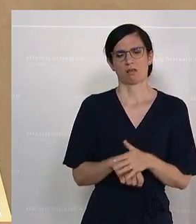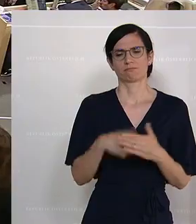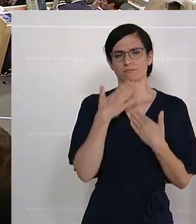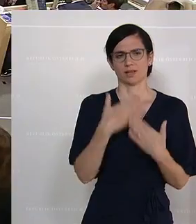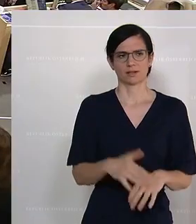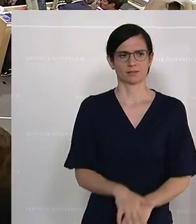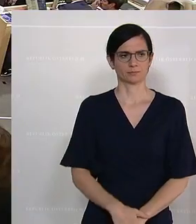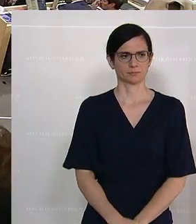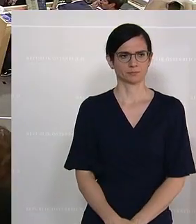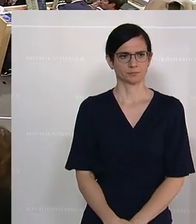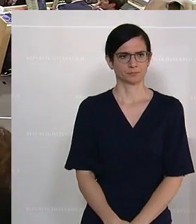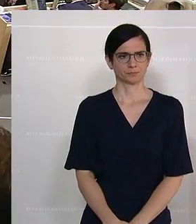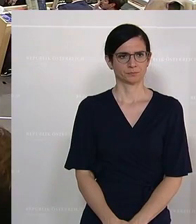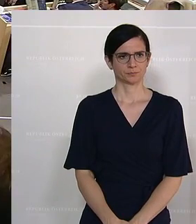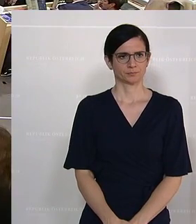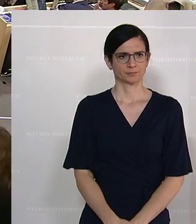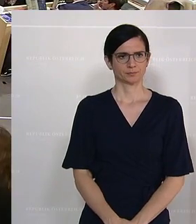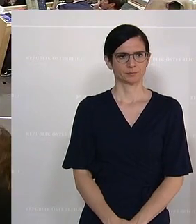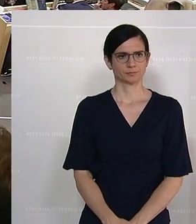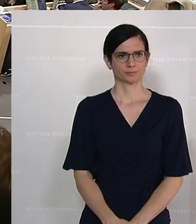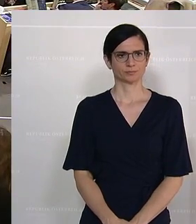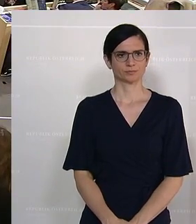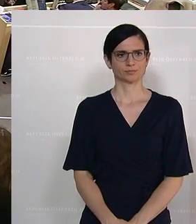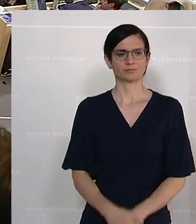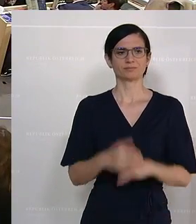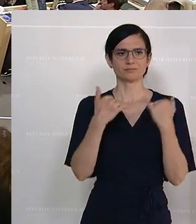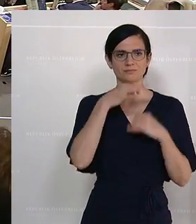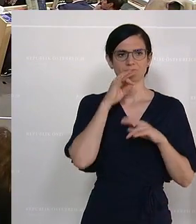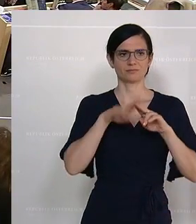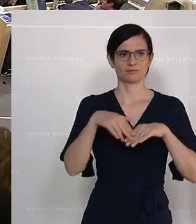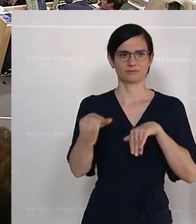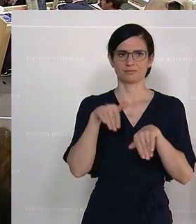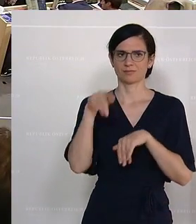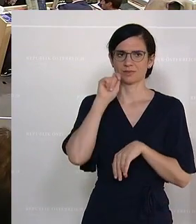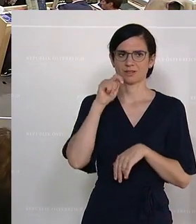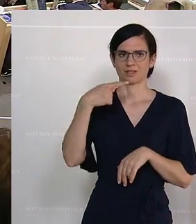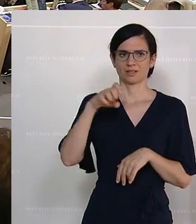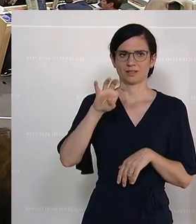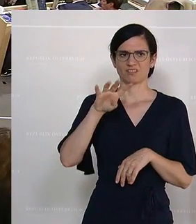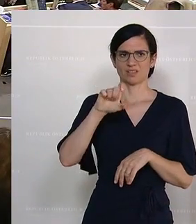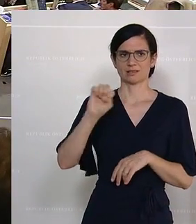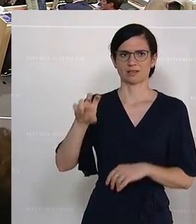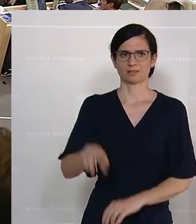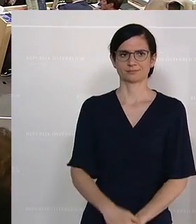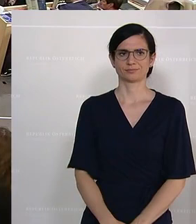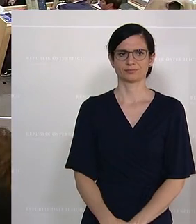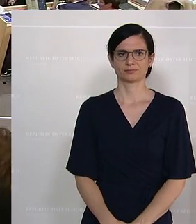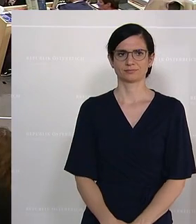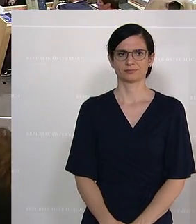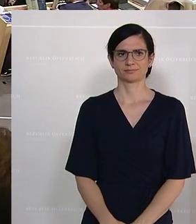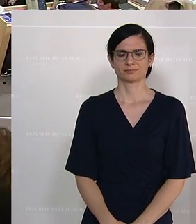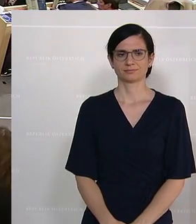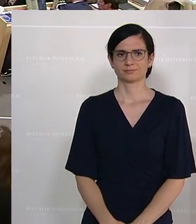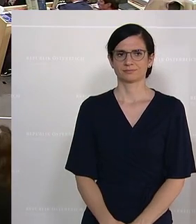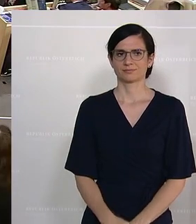anderer wirtschaftssprecher der fdp war das mit einer kritik an seiner meinung nach fehlgeleiteten finanzpolitik kleiner seitz dapd er vorhin von